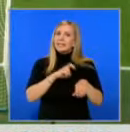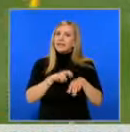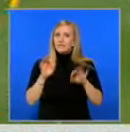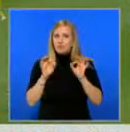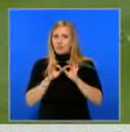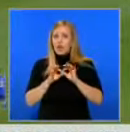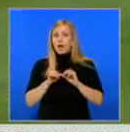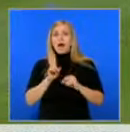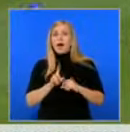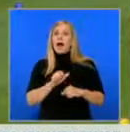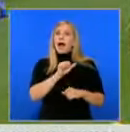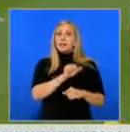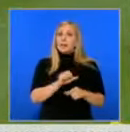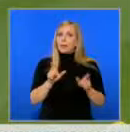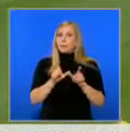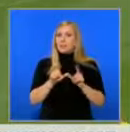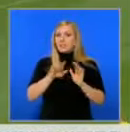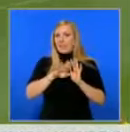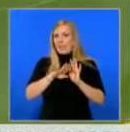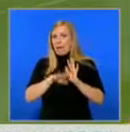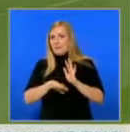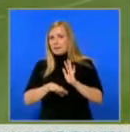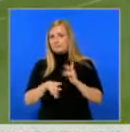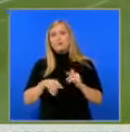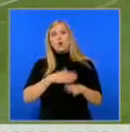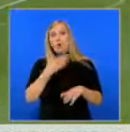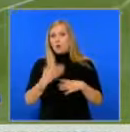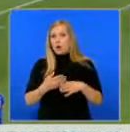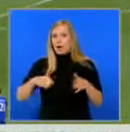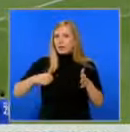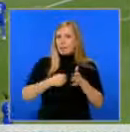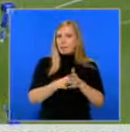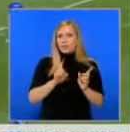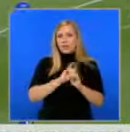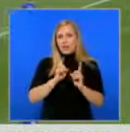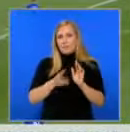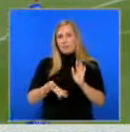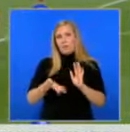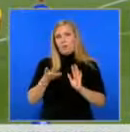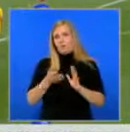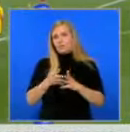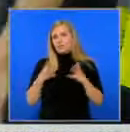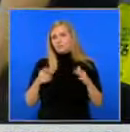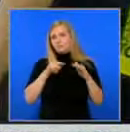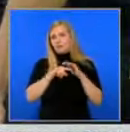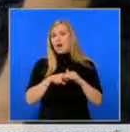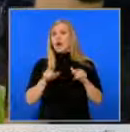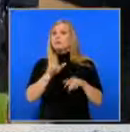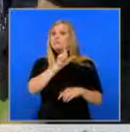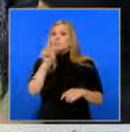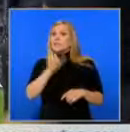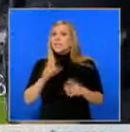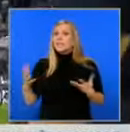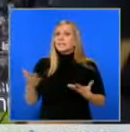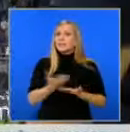ярмоленко намали резултата малко преди почивката като до края на двубоя нямаше повече голове така италия събра седем точки колкото има и